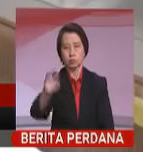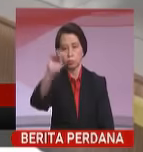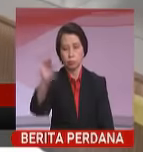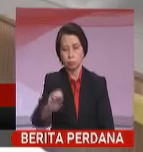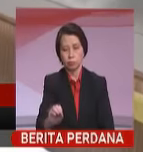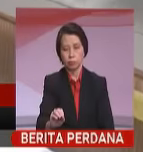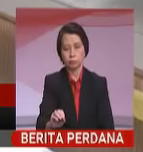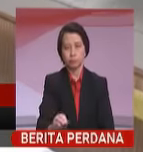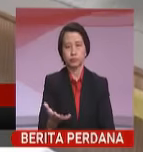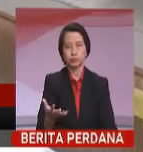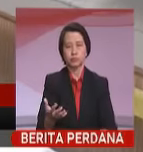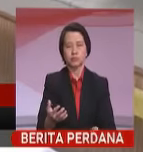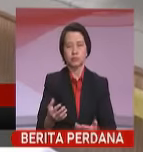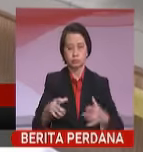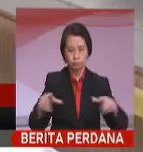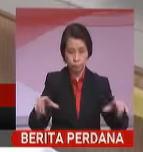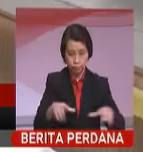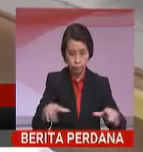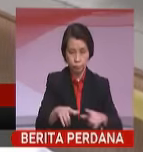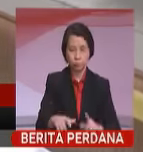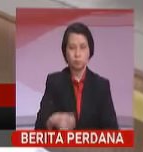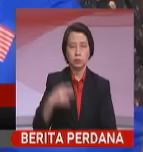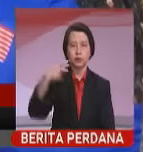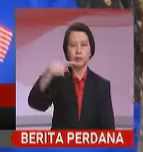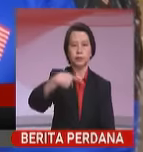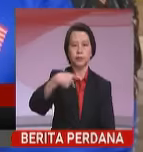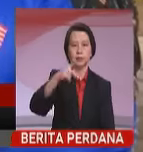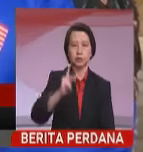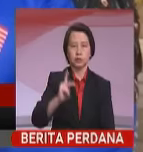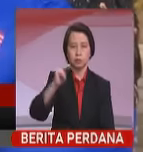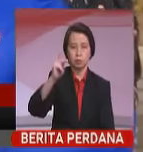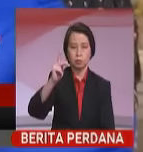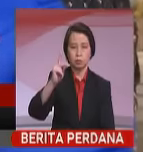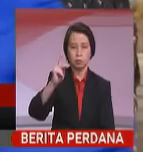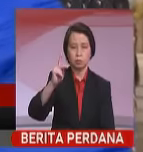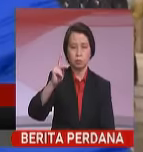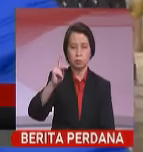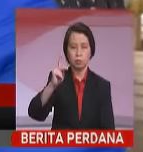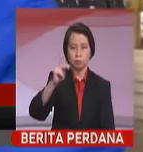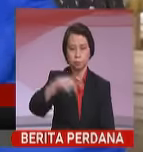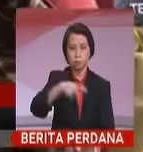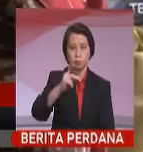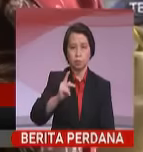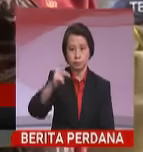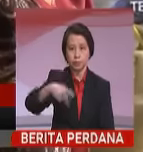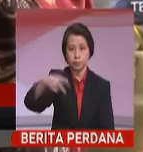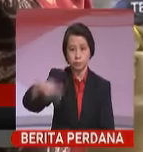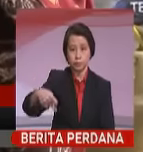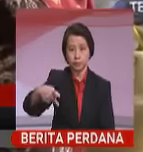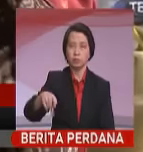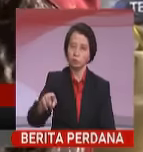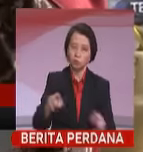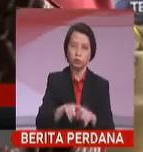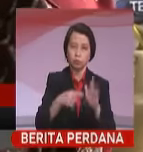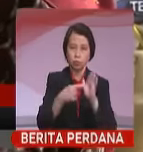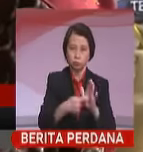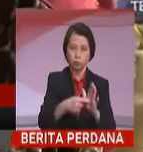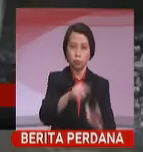33.9%. Kesan pelaksanaan Perintah Kawalan Pergerakan Pemulihan turut menunjukkan